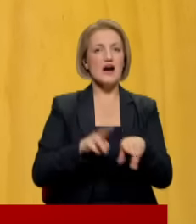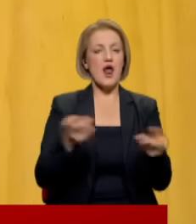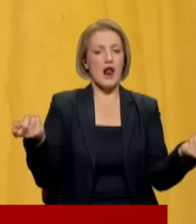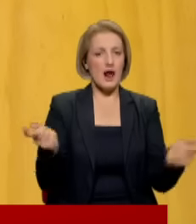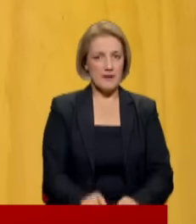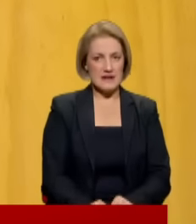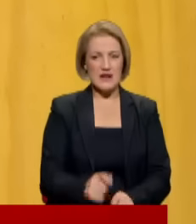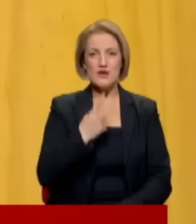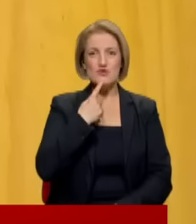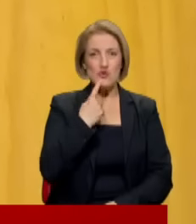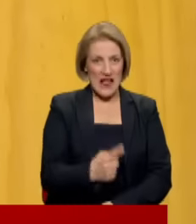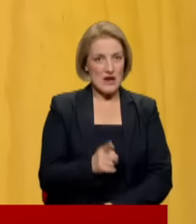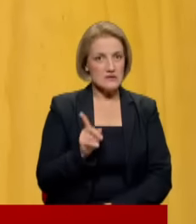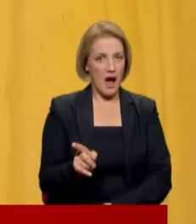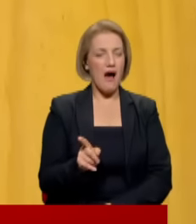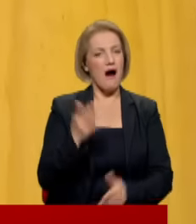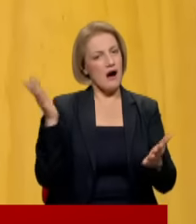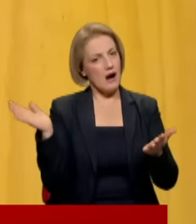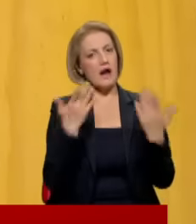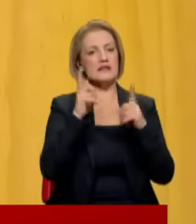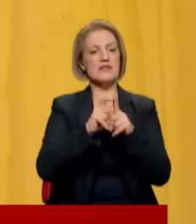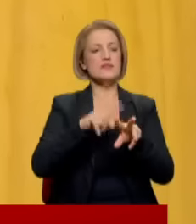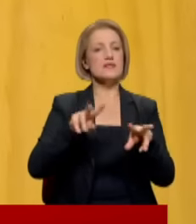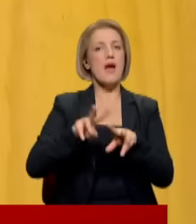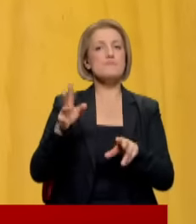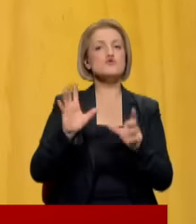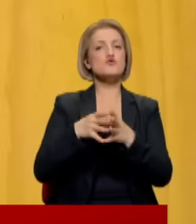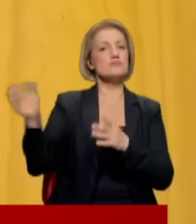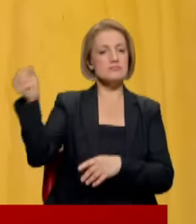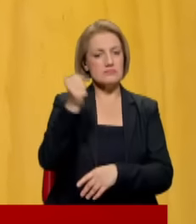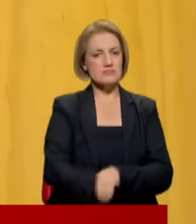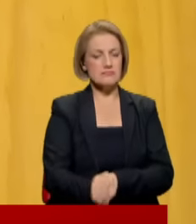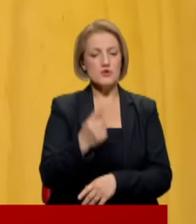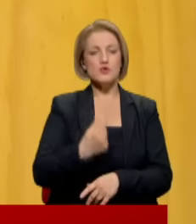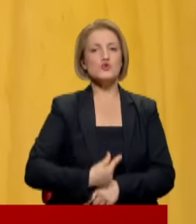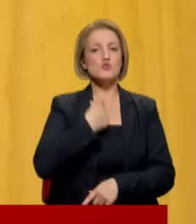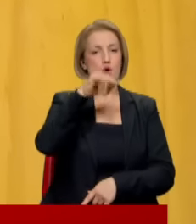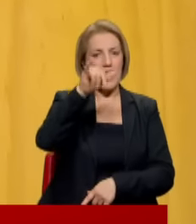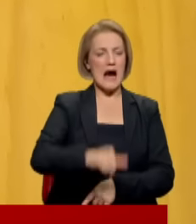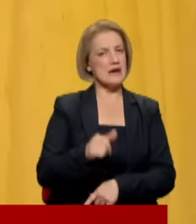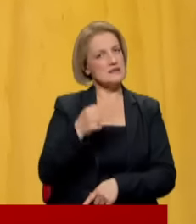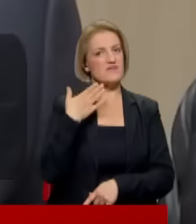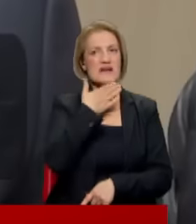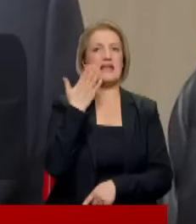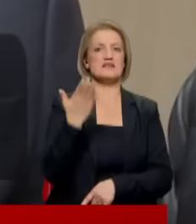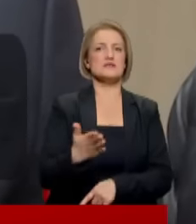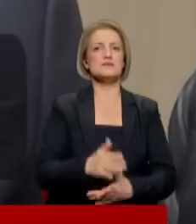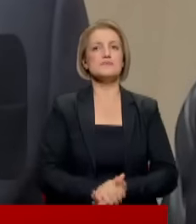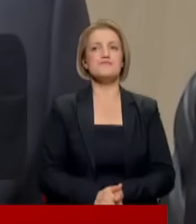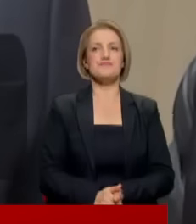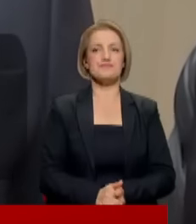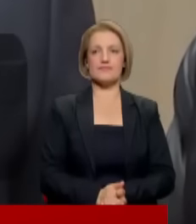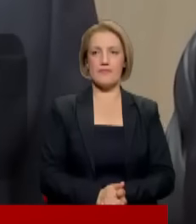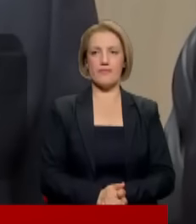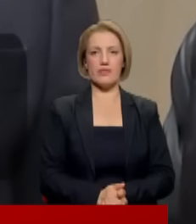edildiğini söyleyecekse Haydi Dem grubun gelsin Umut hakkından da istifade etsin